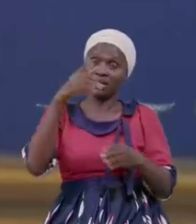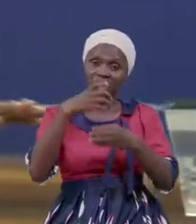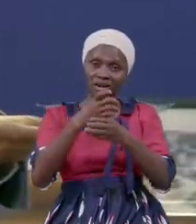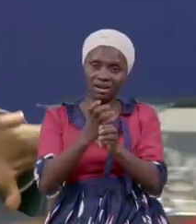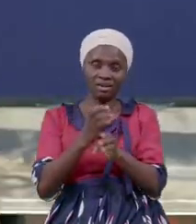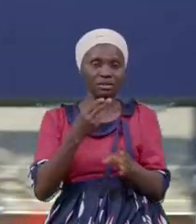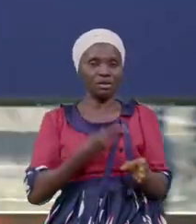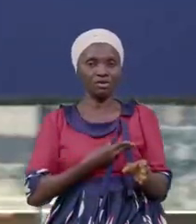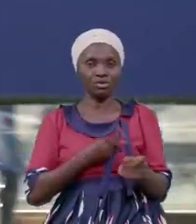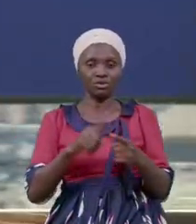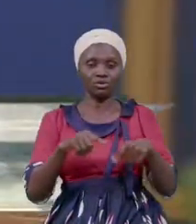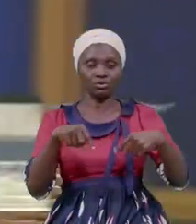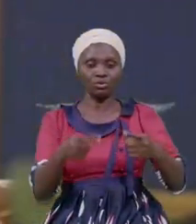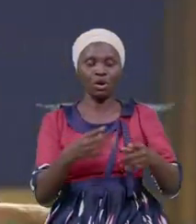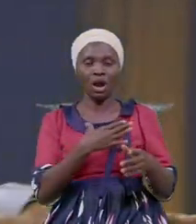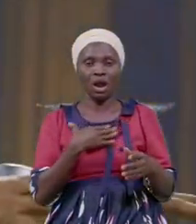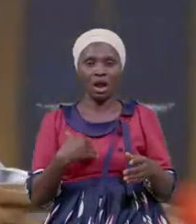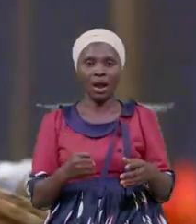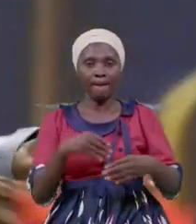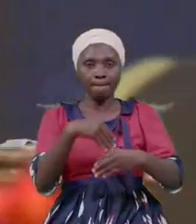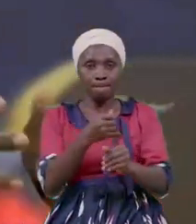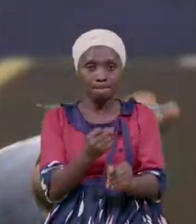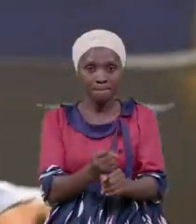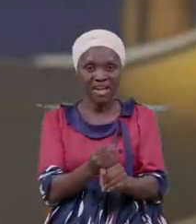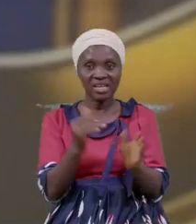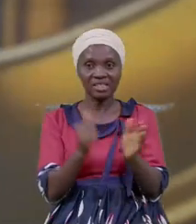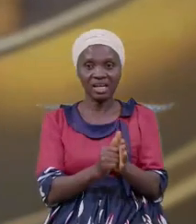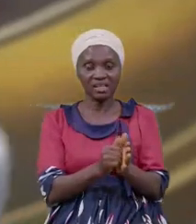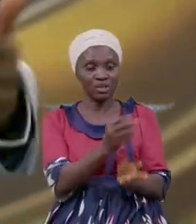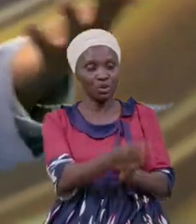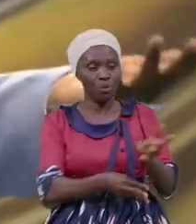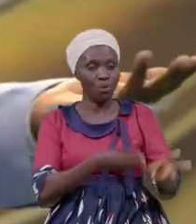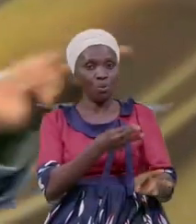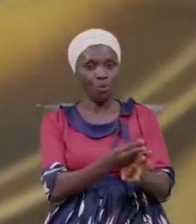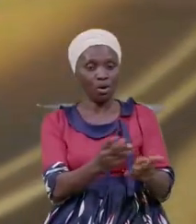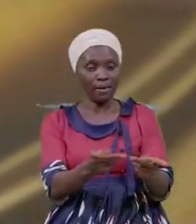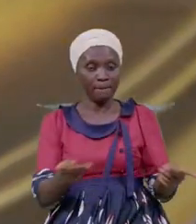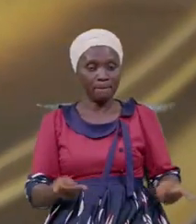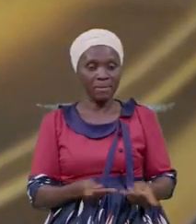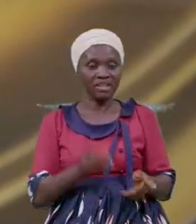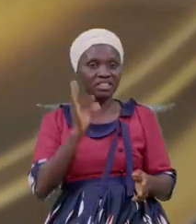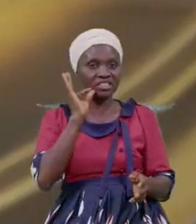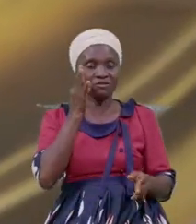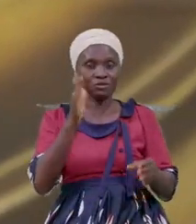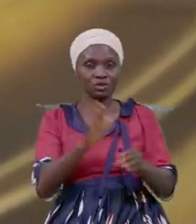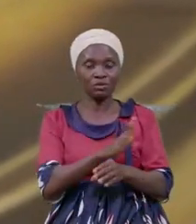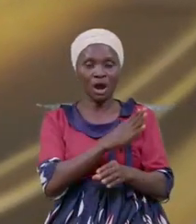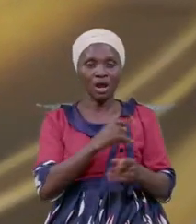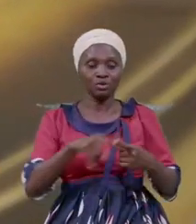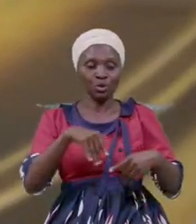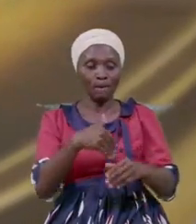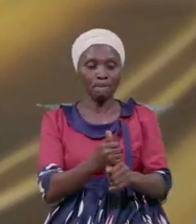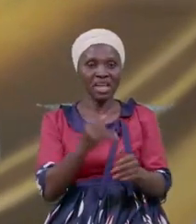formé pour aller r ce monde fructueux pour que nous rendions ce monde